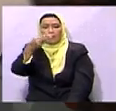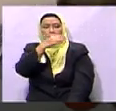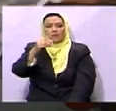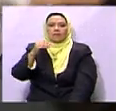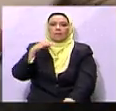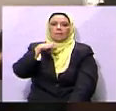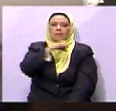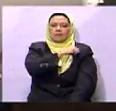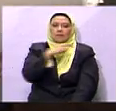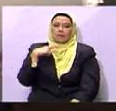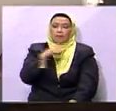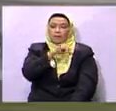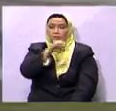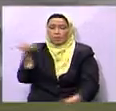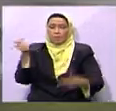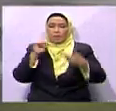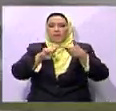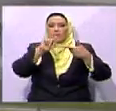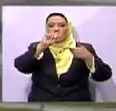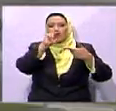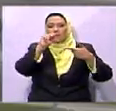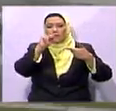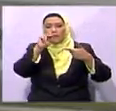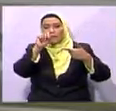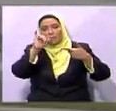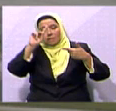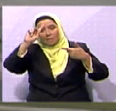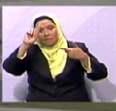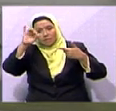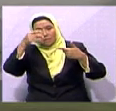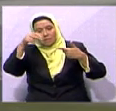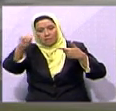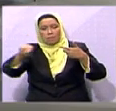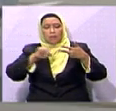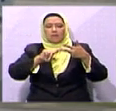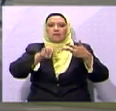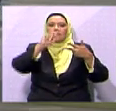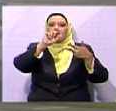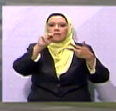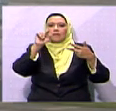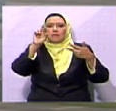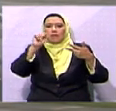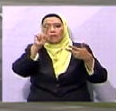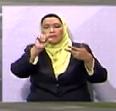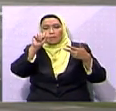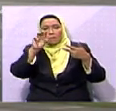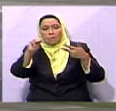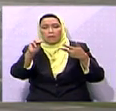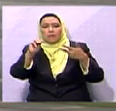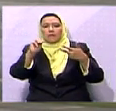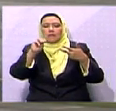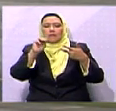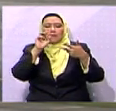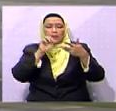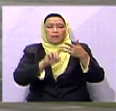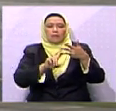lain seperti Tan Sri Krishnan Tan Bun Seng, Tan Sri Zamzam Rani Isa dan